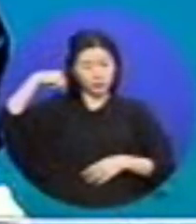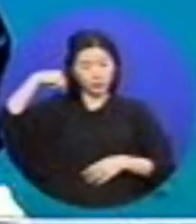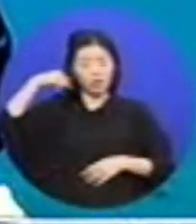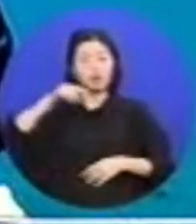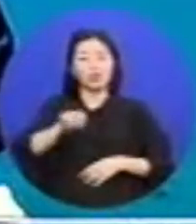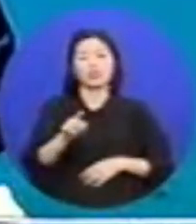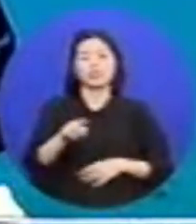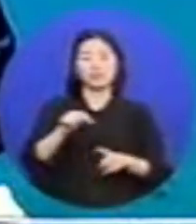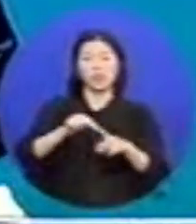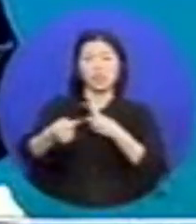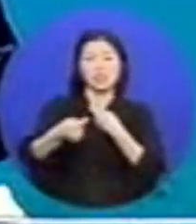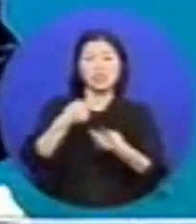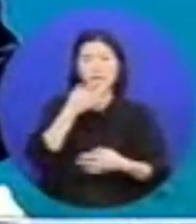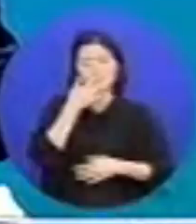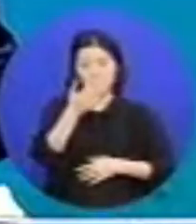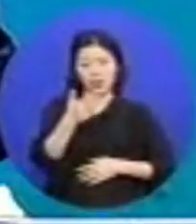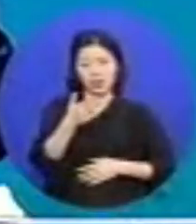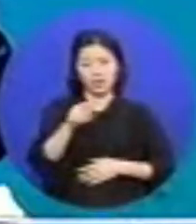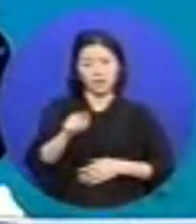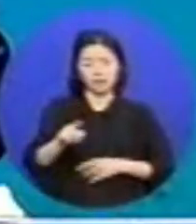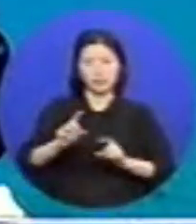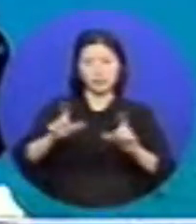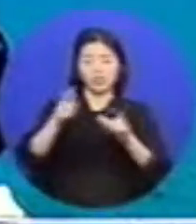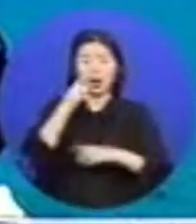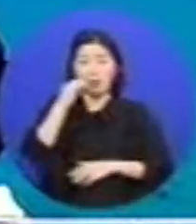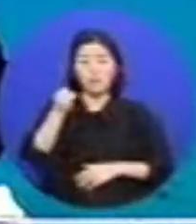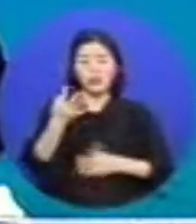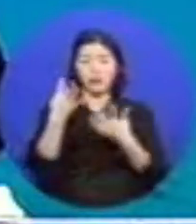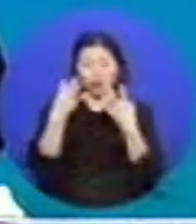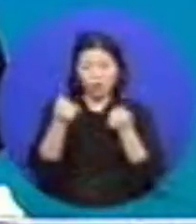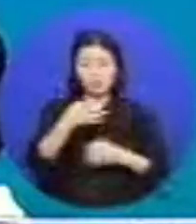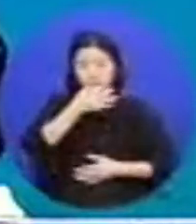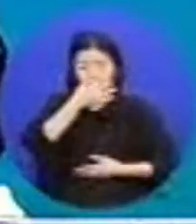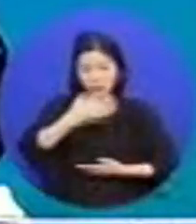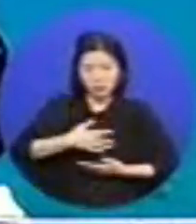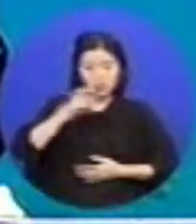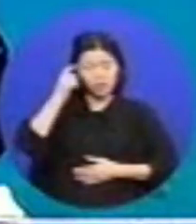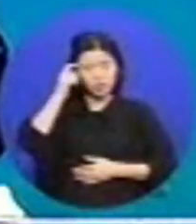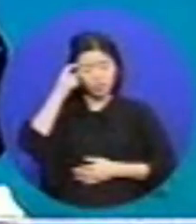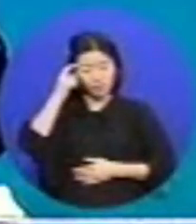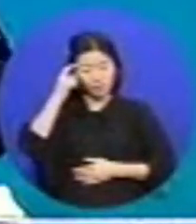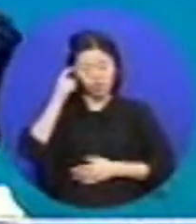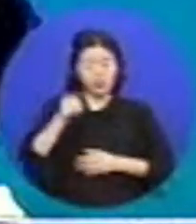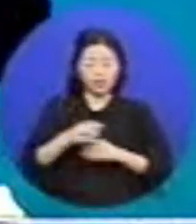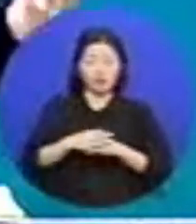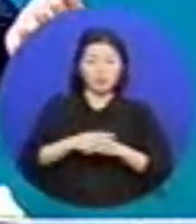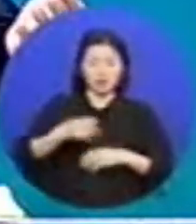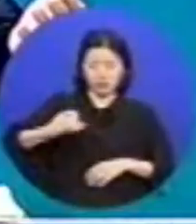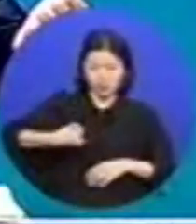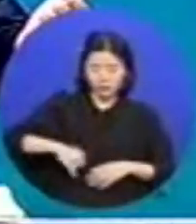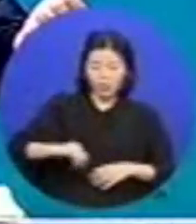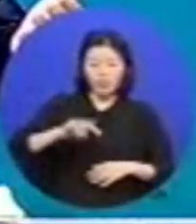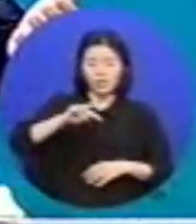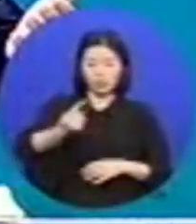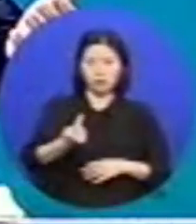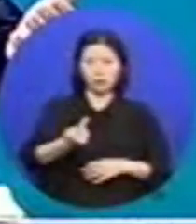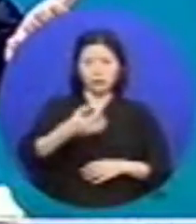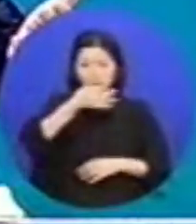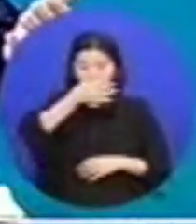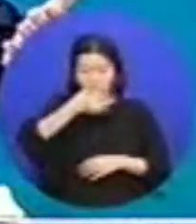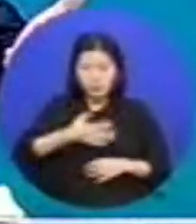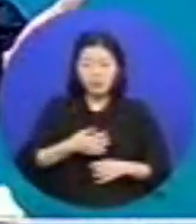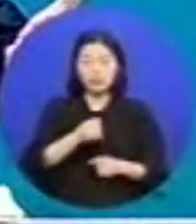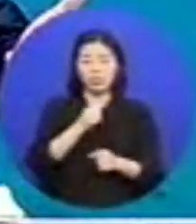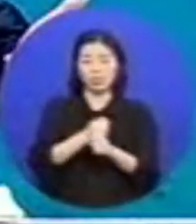거예요. 엄마는 그날 얼마나 힘들었을까, 얼마나 속상했을까, 딸마저 그러니